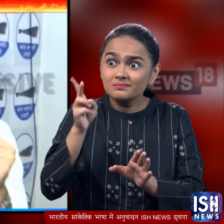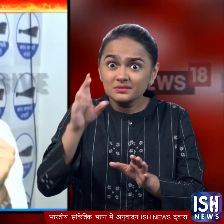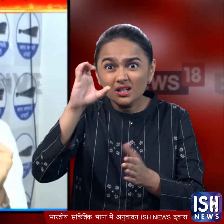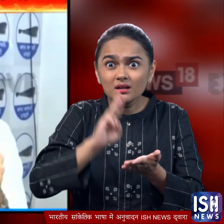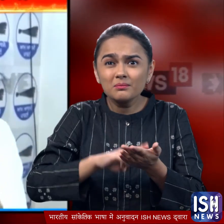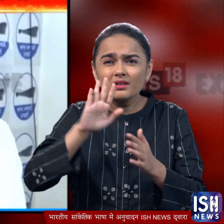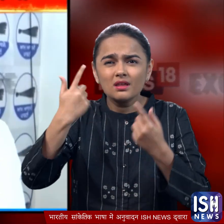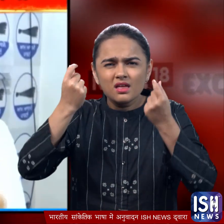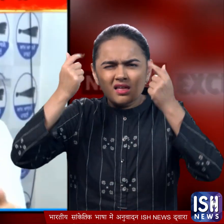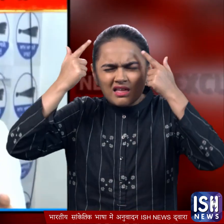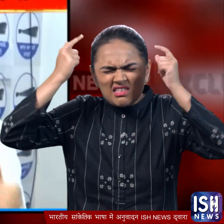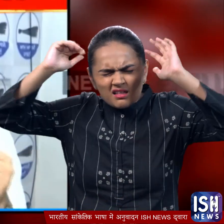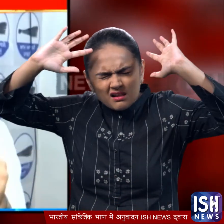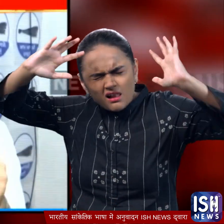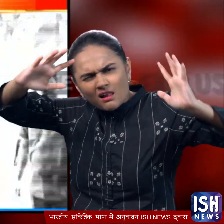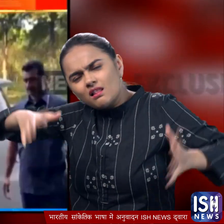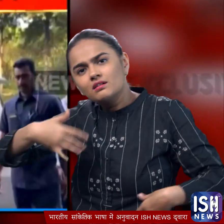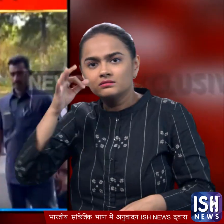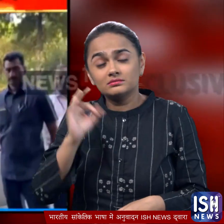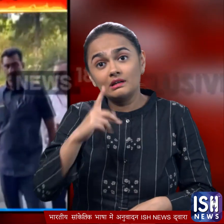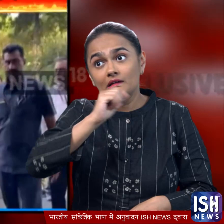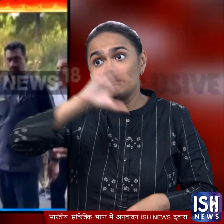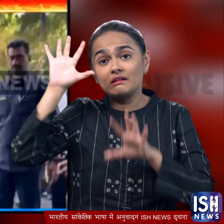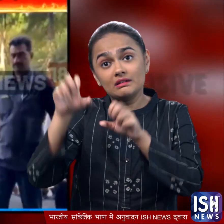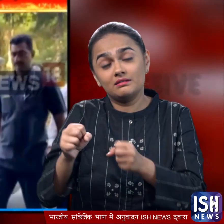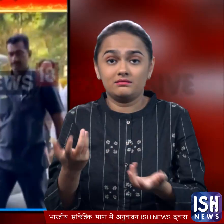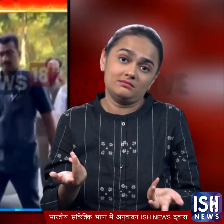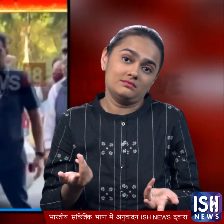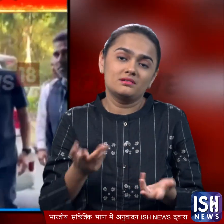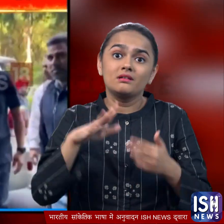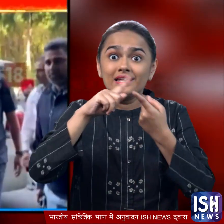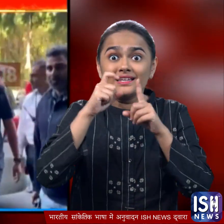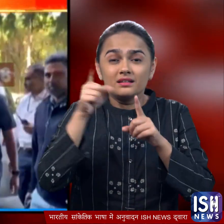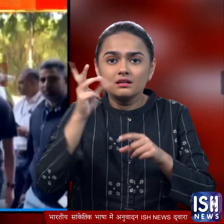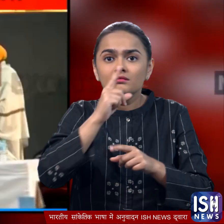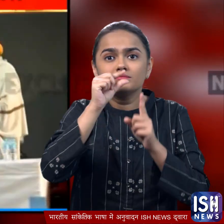सीएम रह जाते तो कितने करोड़ रुपए बरामद होते। हालांकि सीएम चन्नी ने एक बार फिर ईडी के